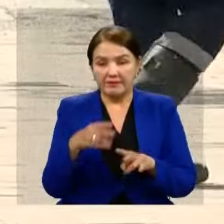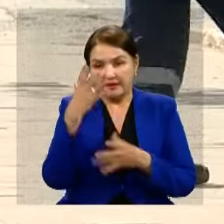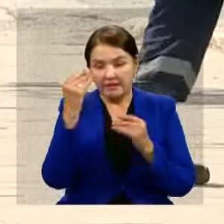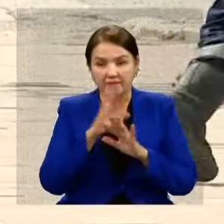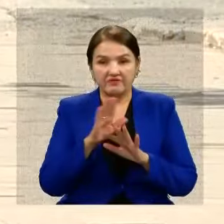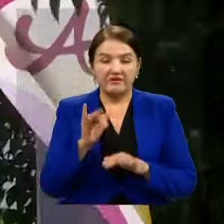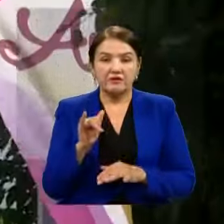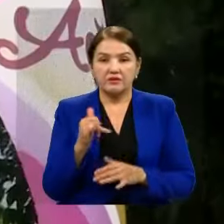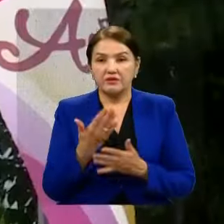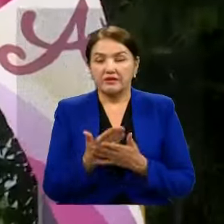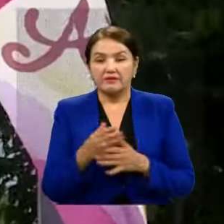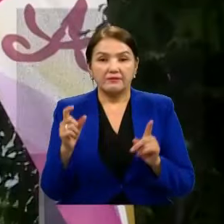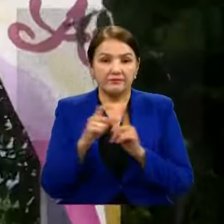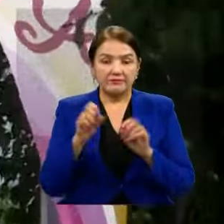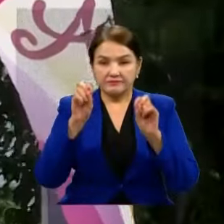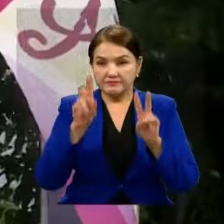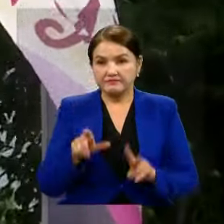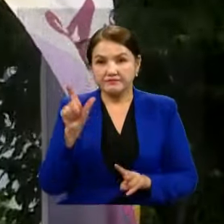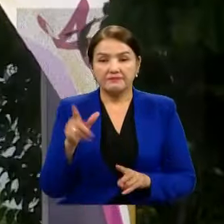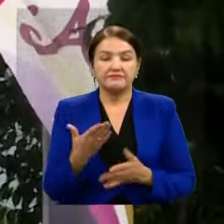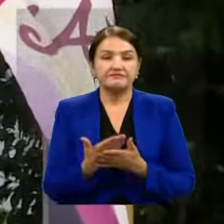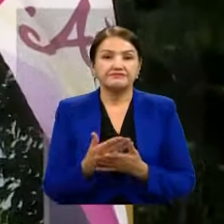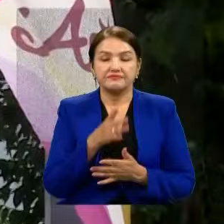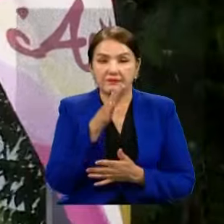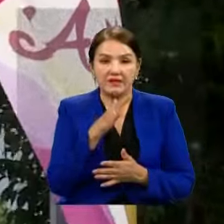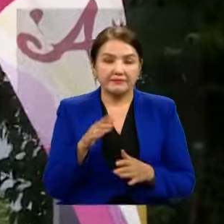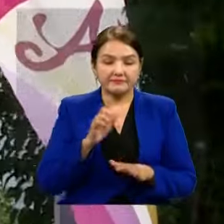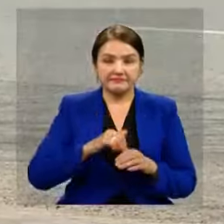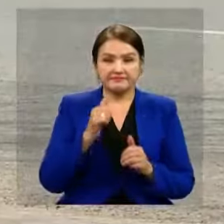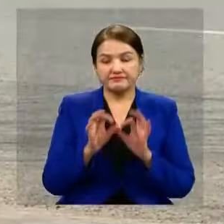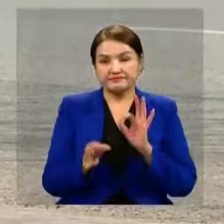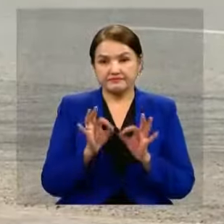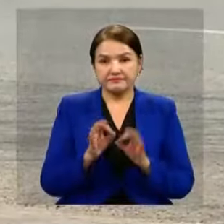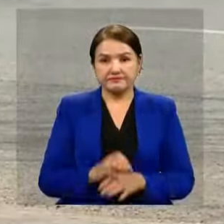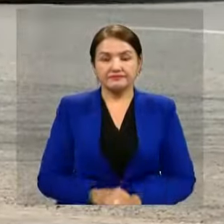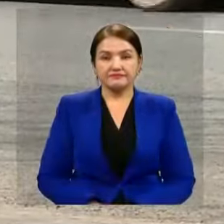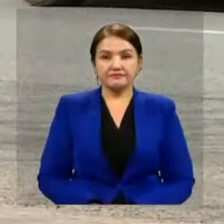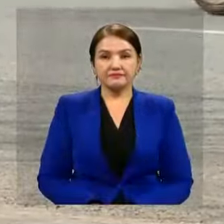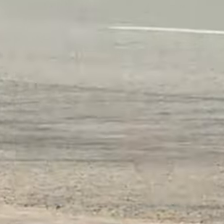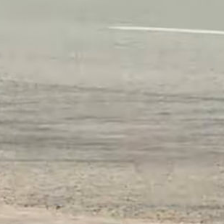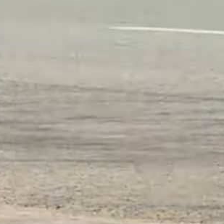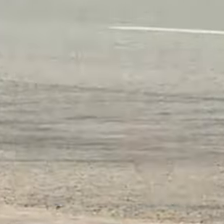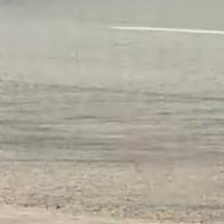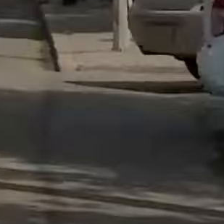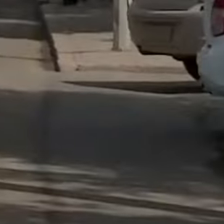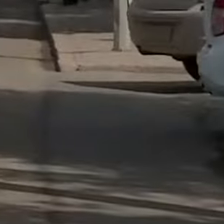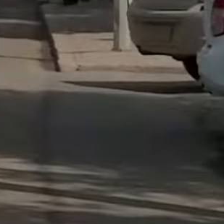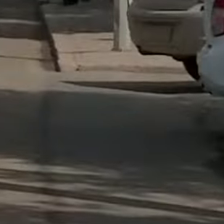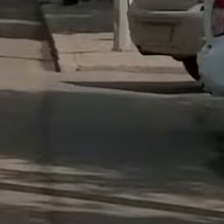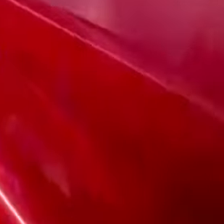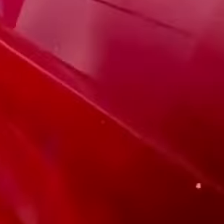инфляцию. Тем не менее, по словам специалистов, инфляционный процесс в стране регулируется. Жасан Жалбаков, Душан Жасланов,